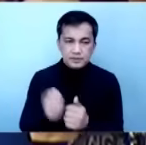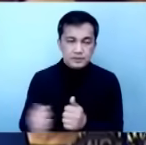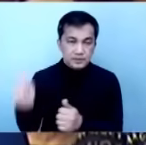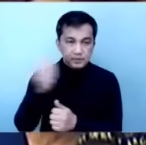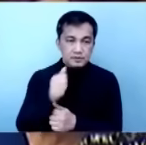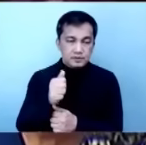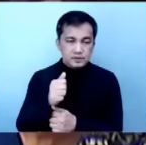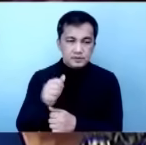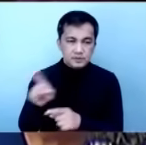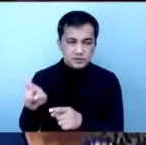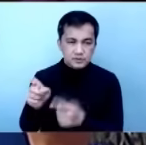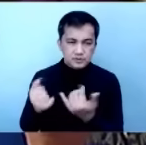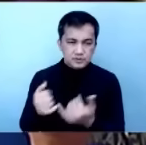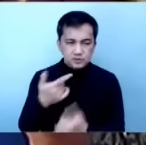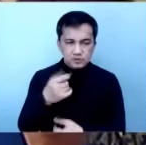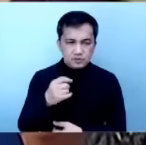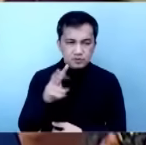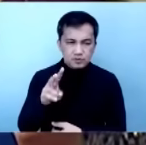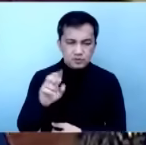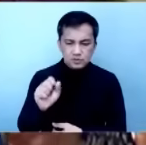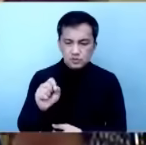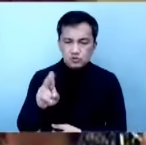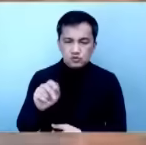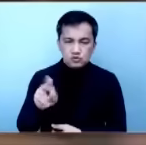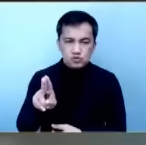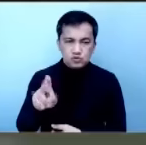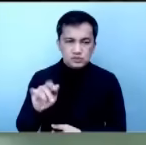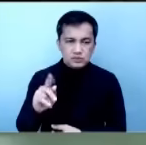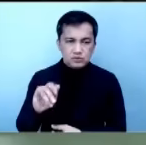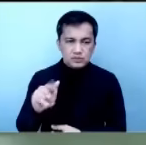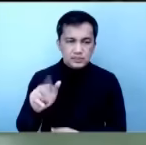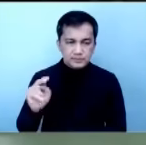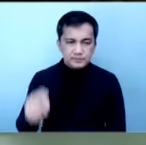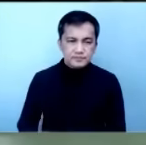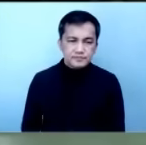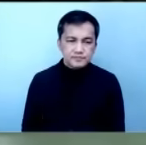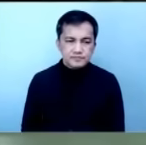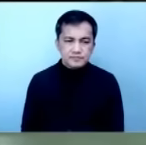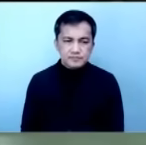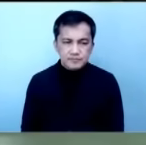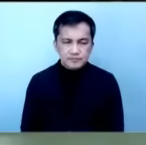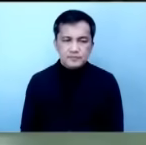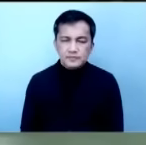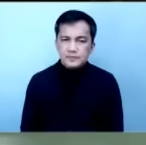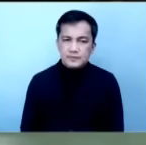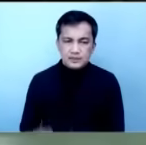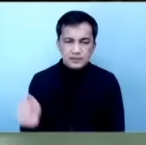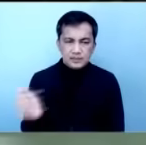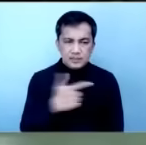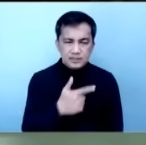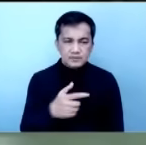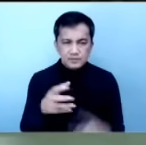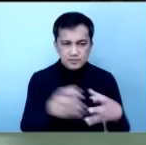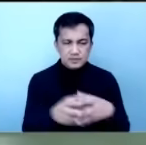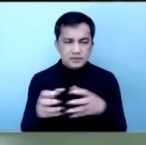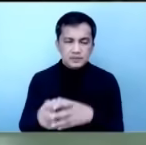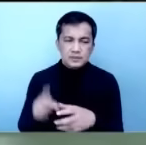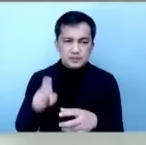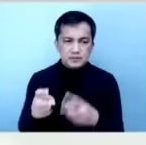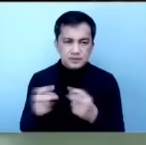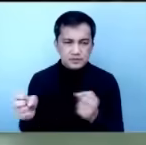ang kasalukuyang gobernador ng solo na si sakuran yung mga lahat ng mga partido na dapat maglaban-laban ay